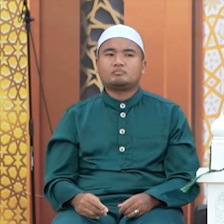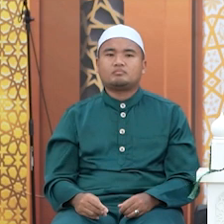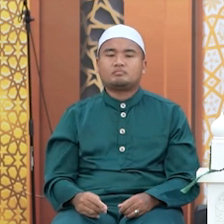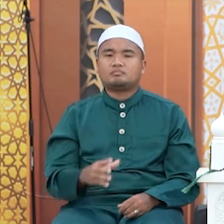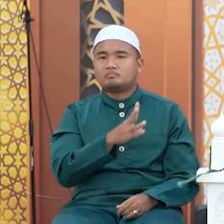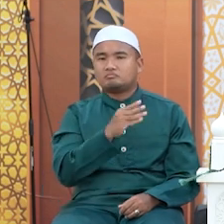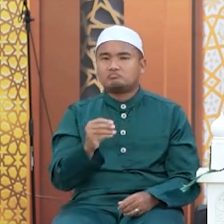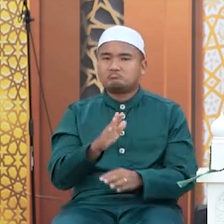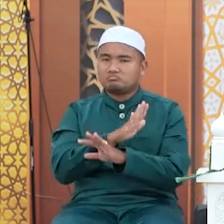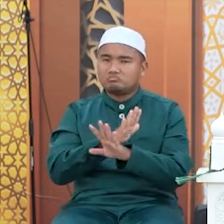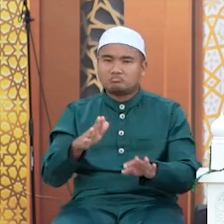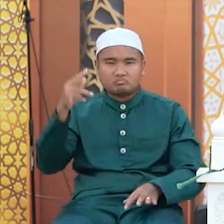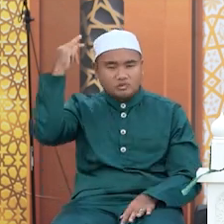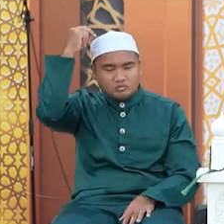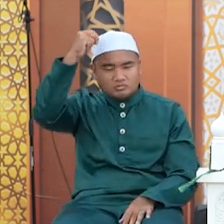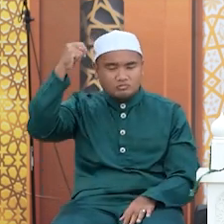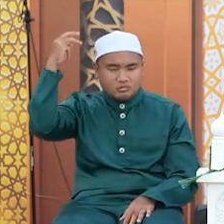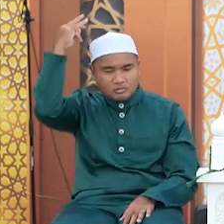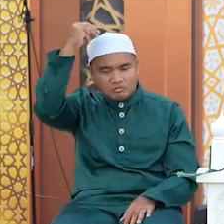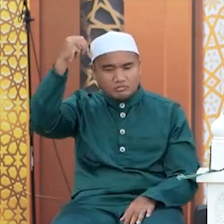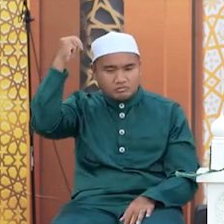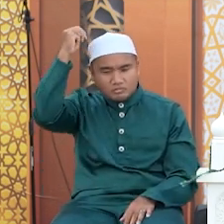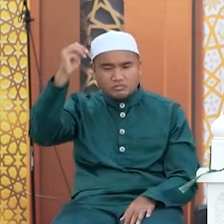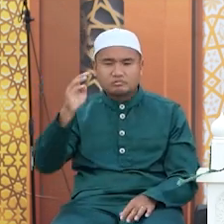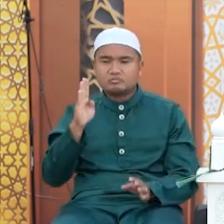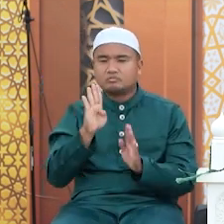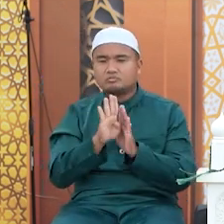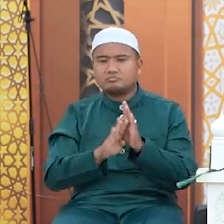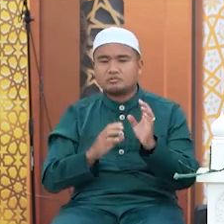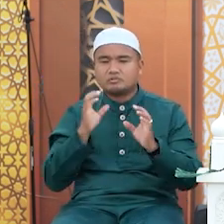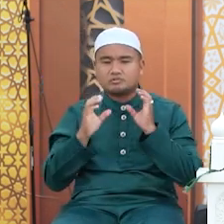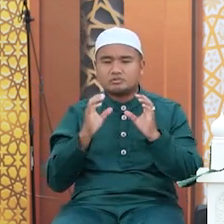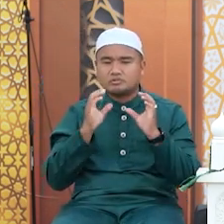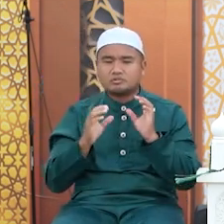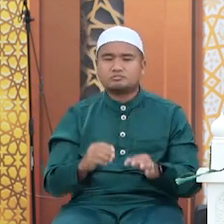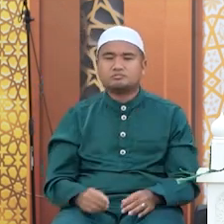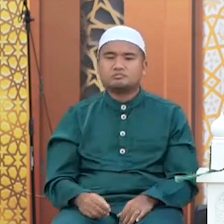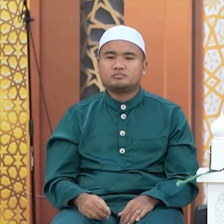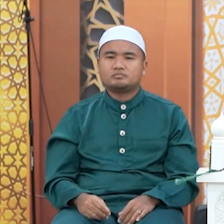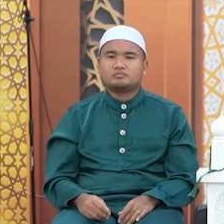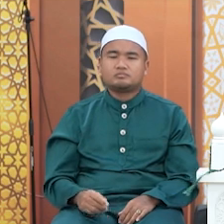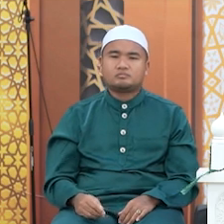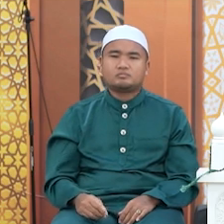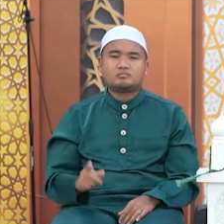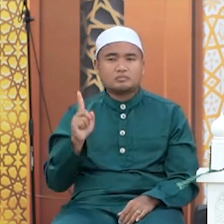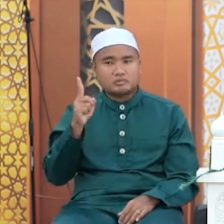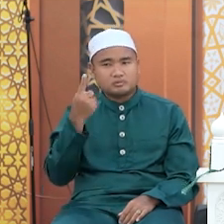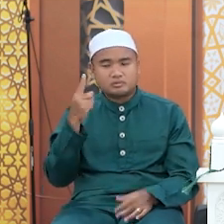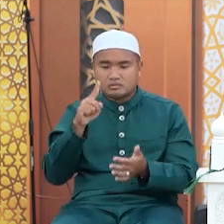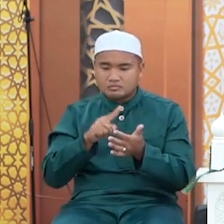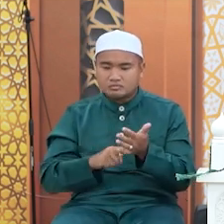Dan tidaklah Nabi Muhammad sallallahu alaihi wasallam bercakap berbicara kecuali melainkan apa